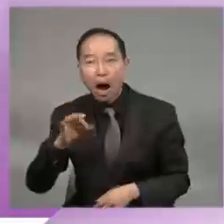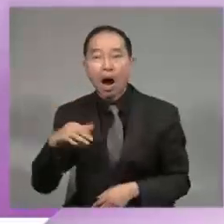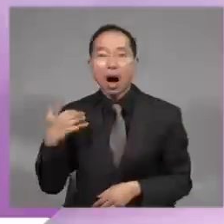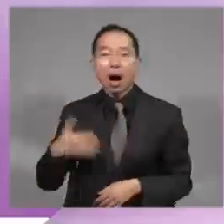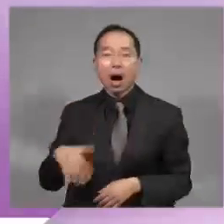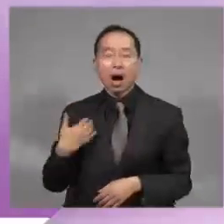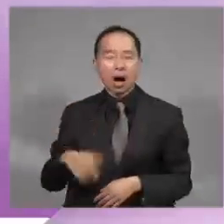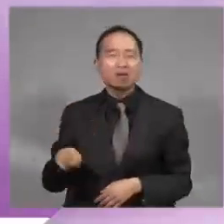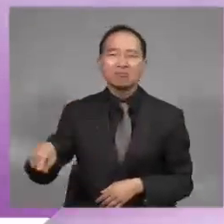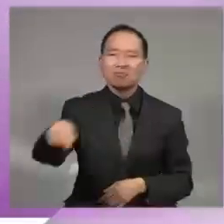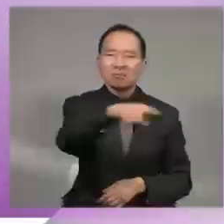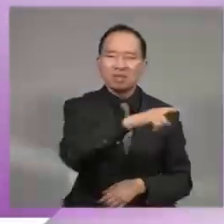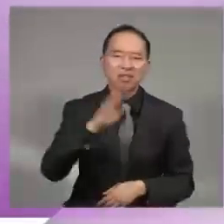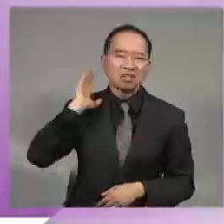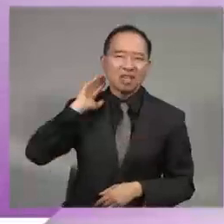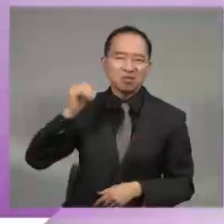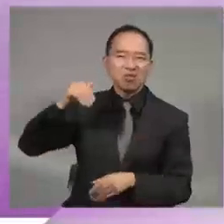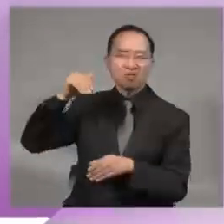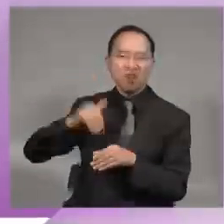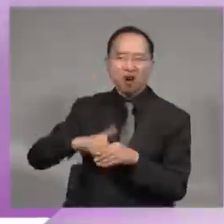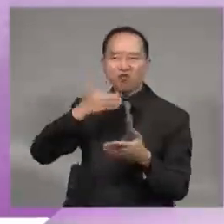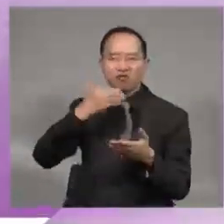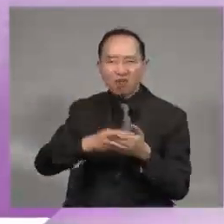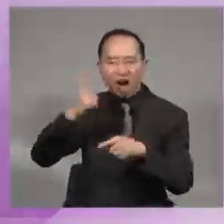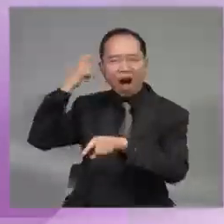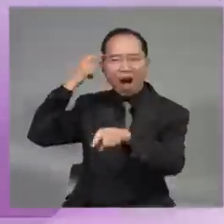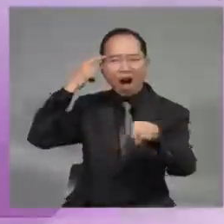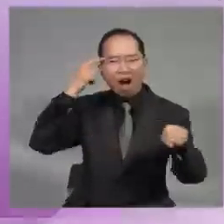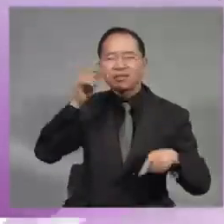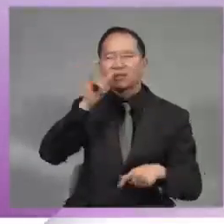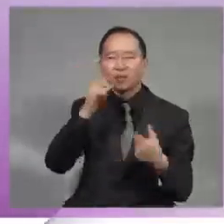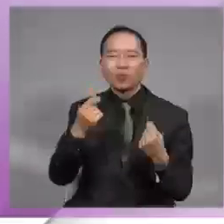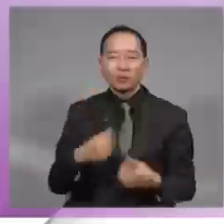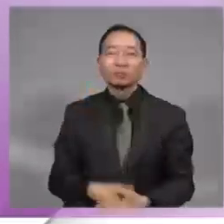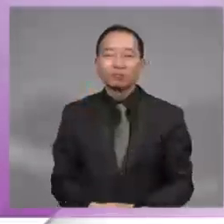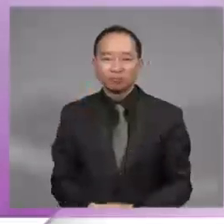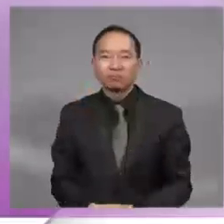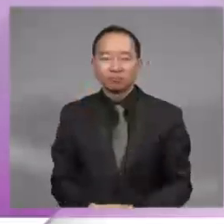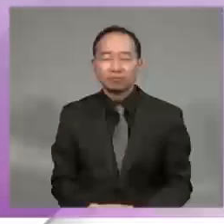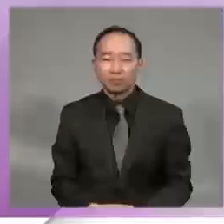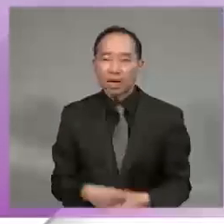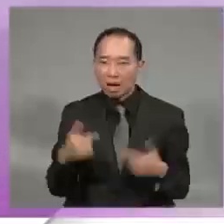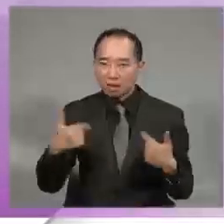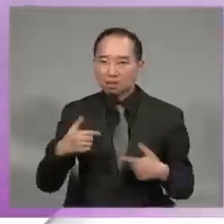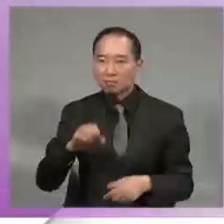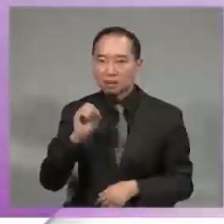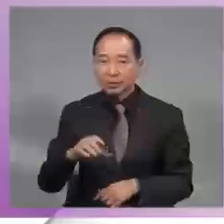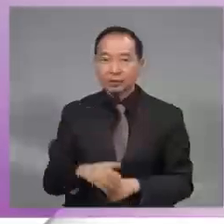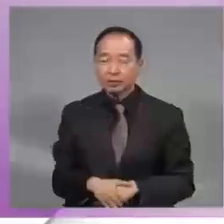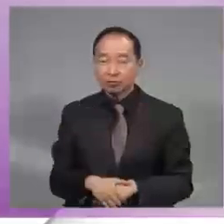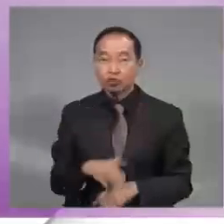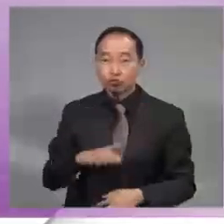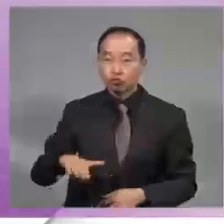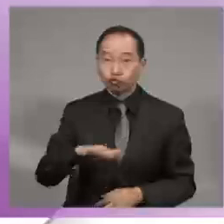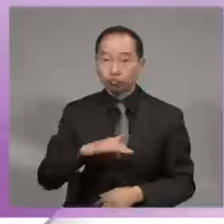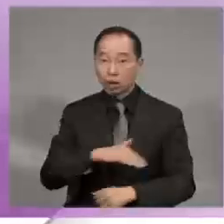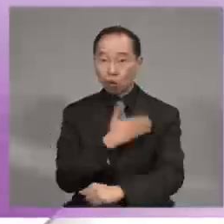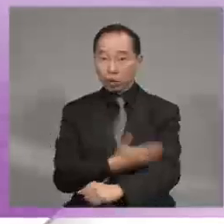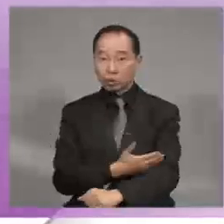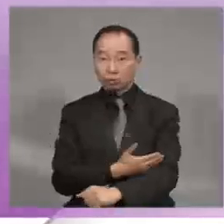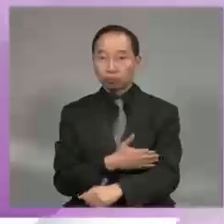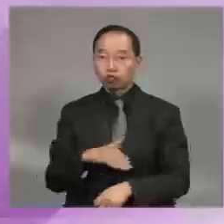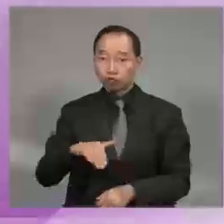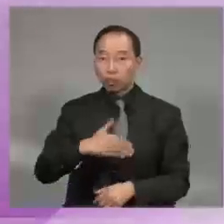대한 국민들의 높은 관심을 느낄 수 있는 것 같습니다. 네. 맞습니다. 항상 뭐 저희가 외칩니다만 정말 우리의 권리, 유권자의